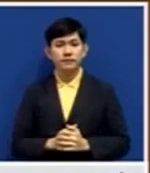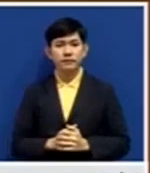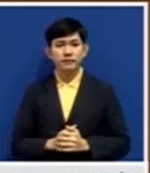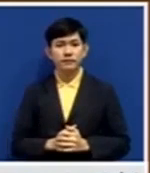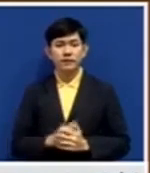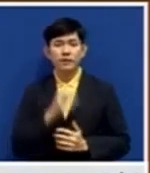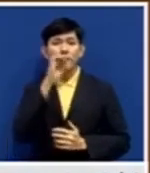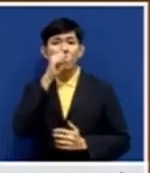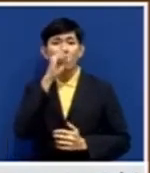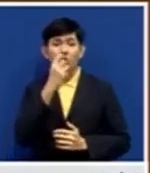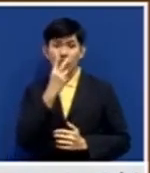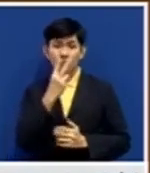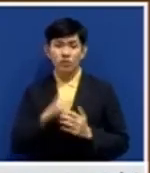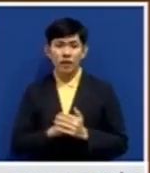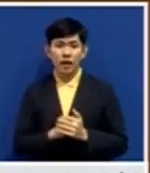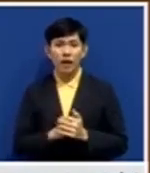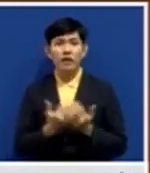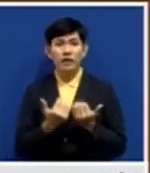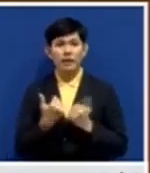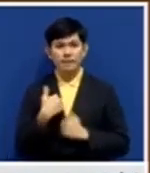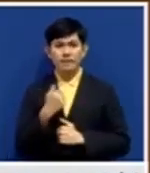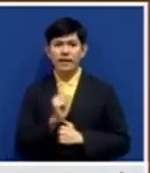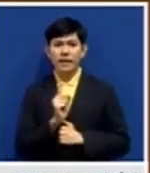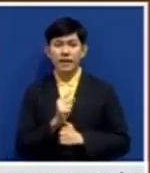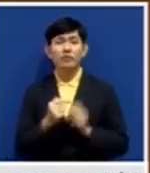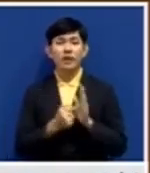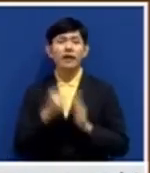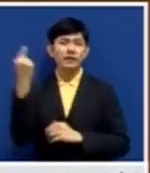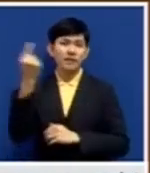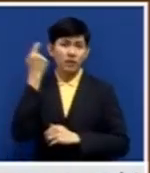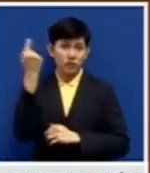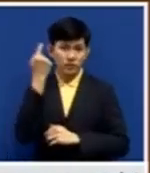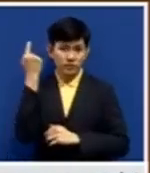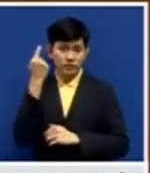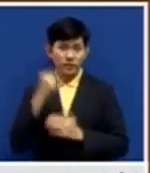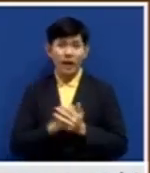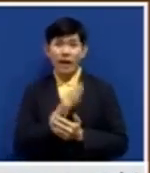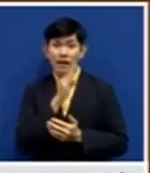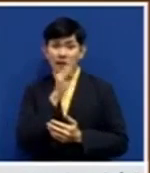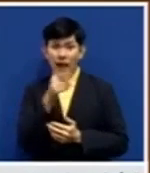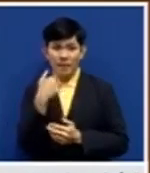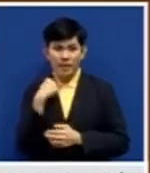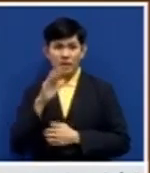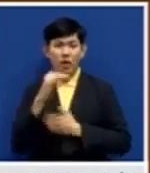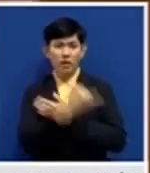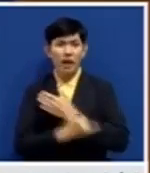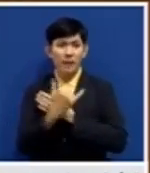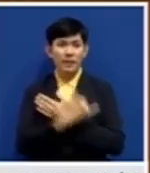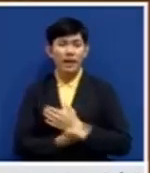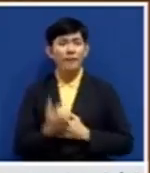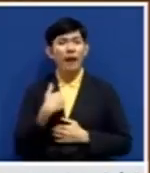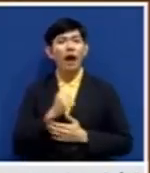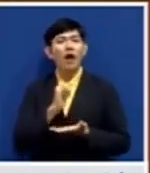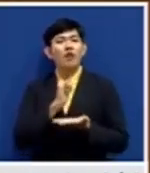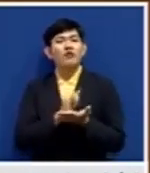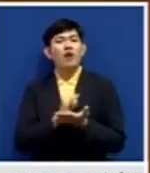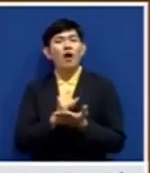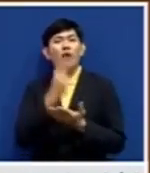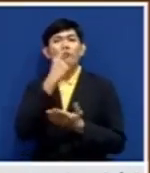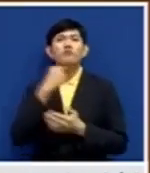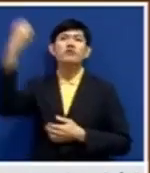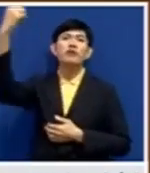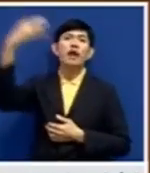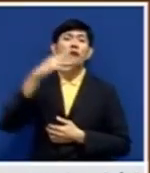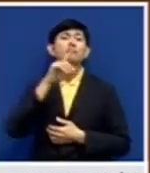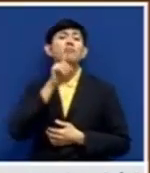ท่านลองดูสิครับว่านอกจากส่งออกแล้วมีอะไรท่องเที่ยวถ้าท่านมีแต่ต่างประเทศมานั่งอาบแดดอยู่ทุกวันเนี่ยผมถามว่าคนไทย